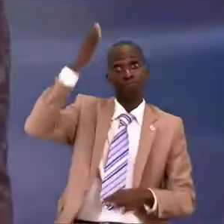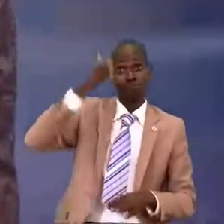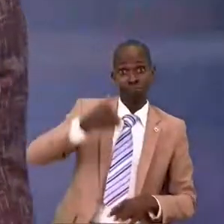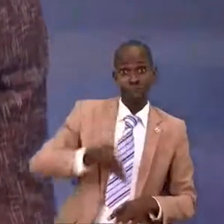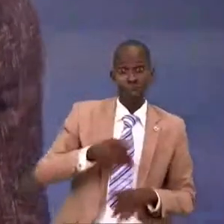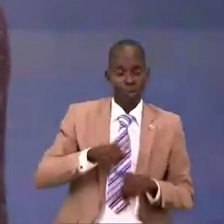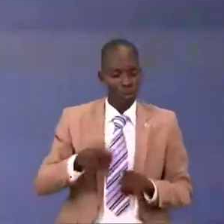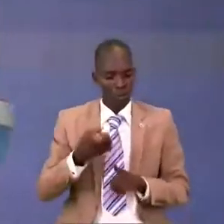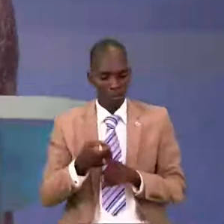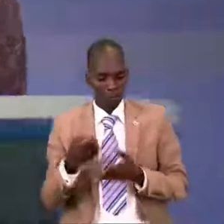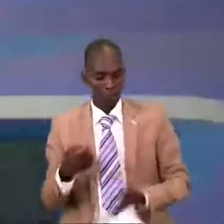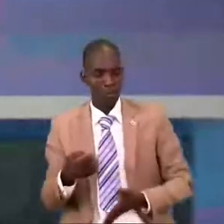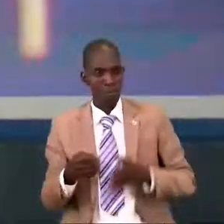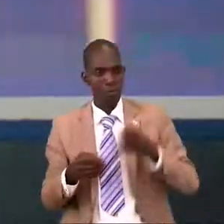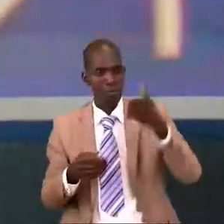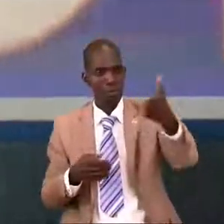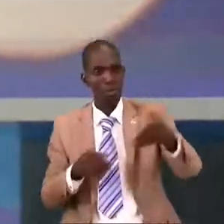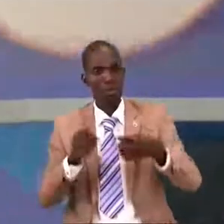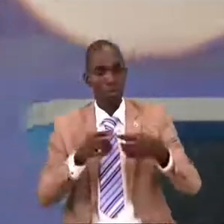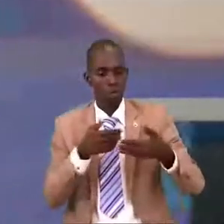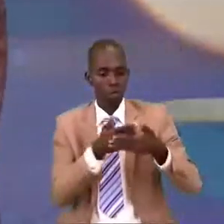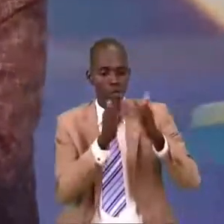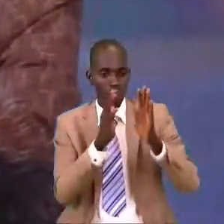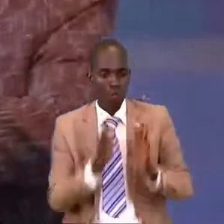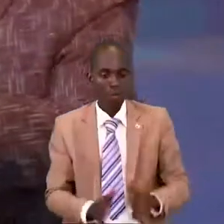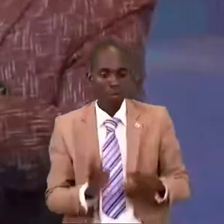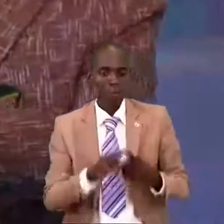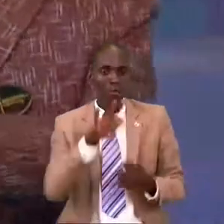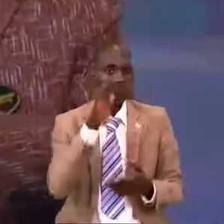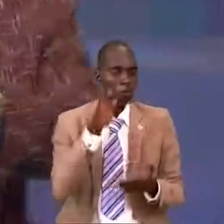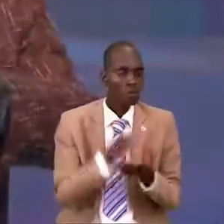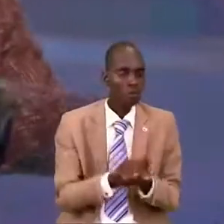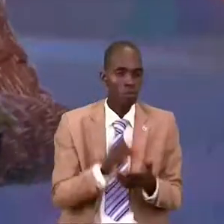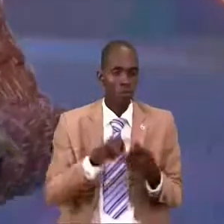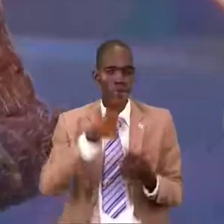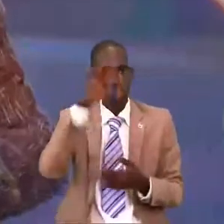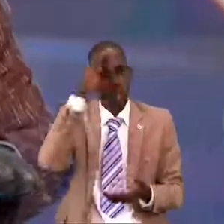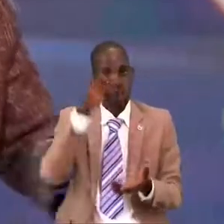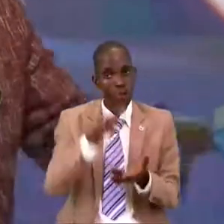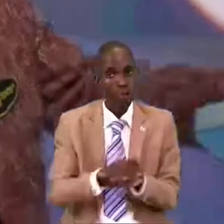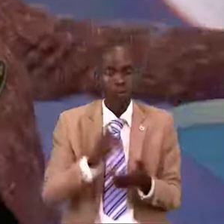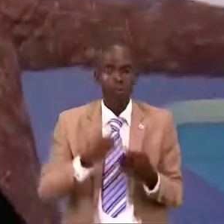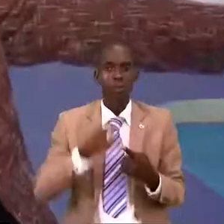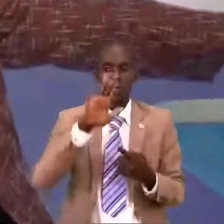mari, vers tes collègues, vers tes amis, vers ceux qui sont autour de toi,